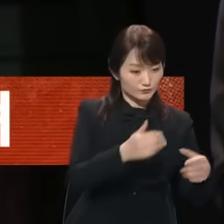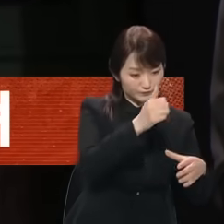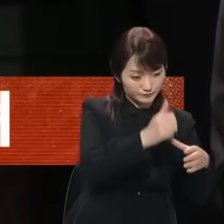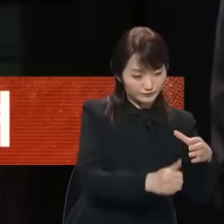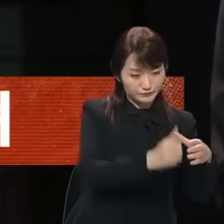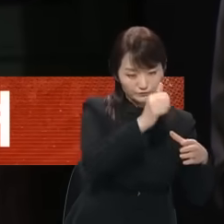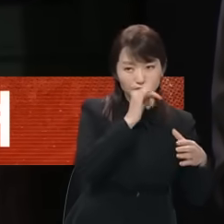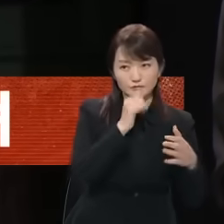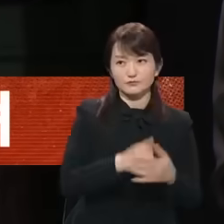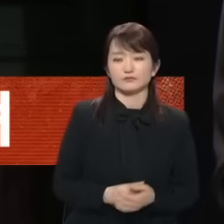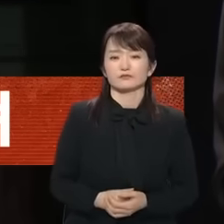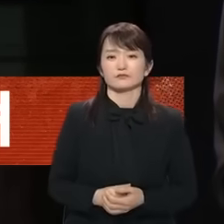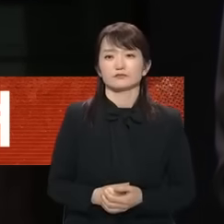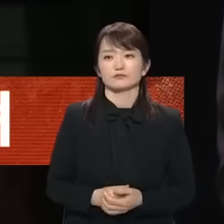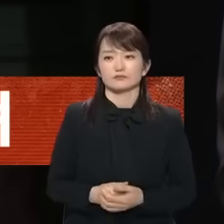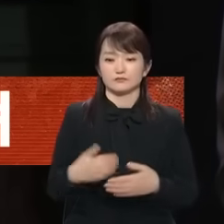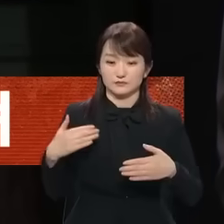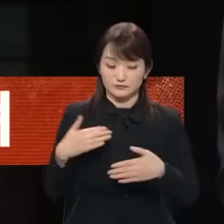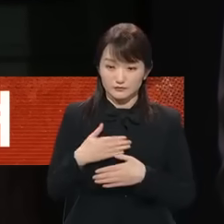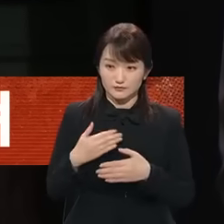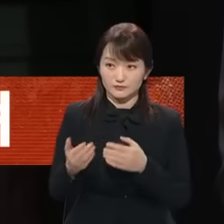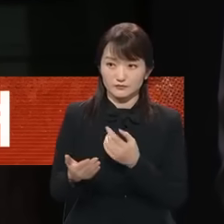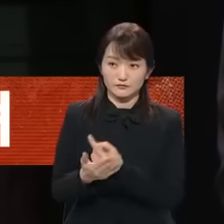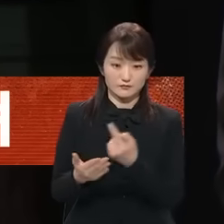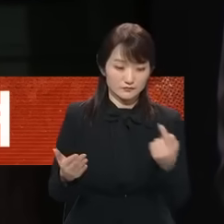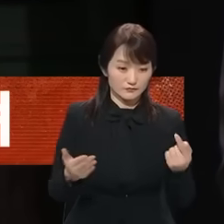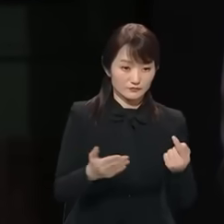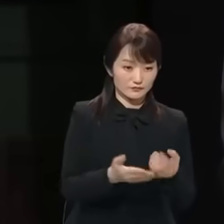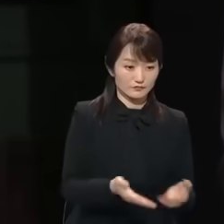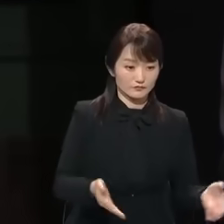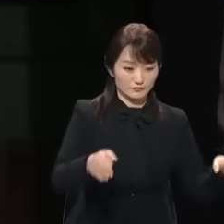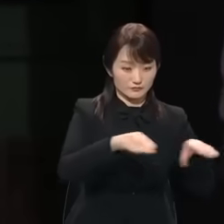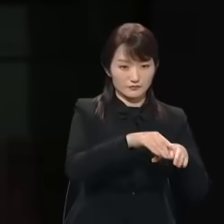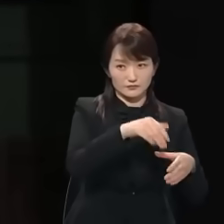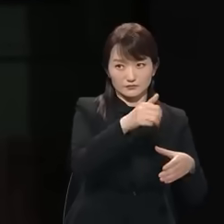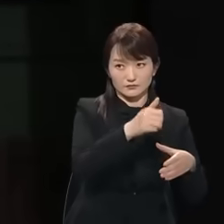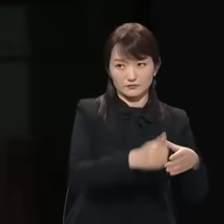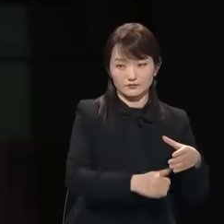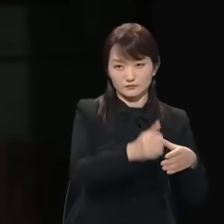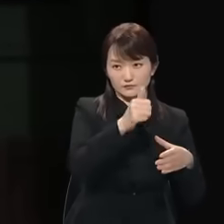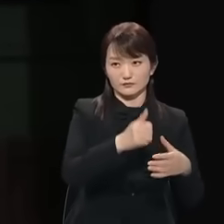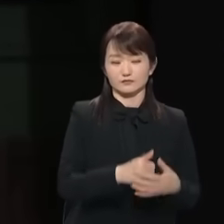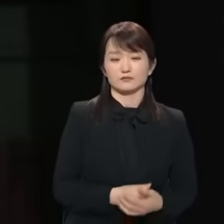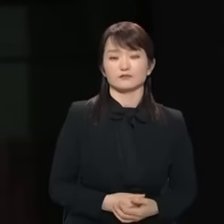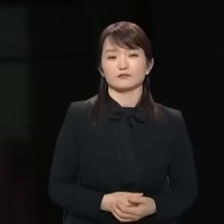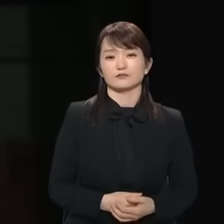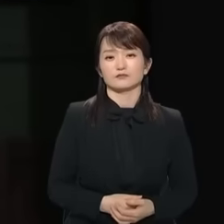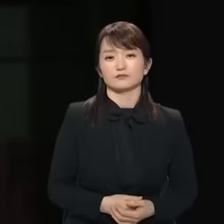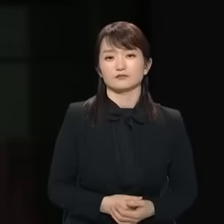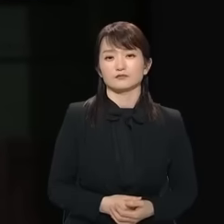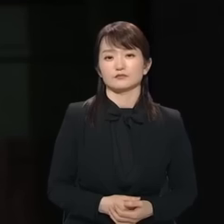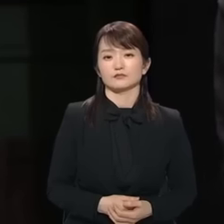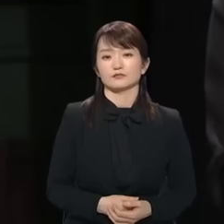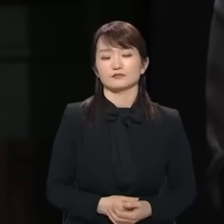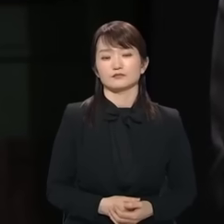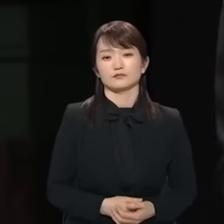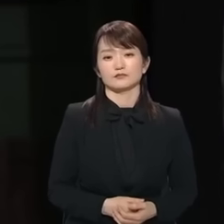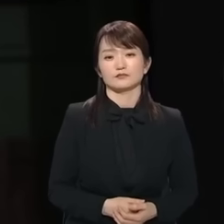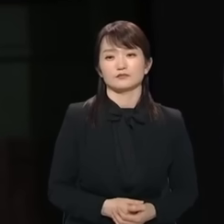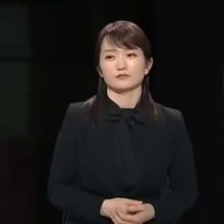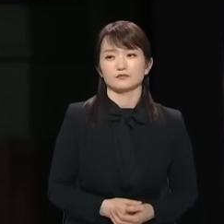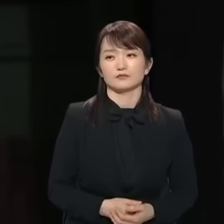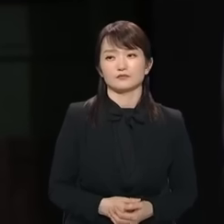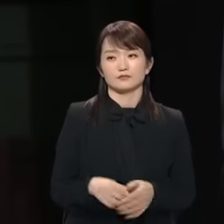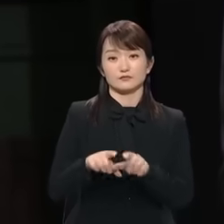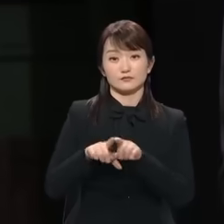와서 다 미리 샤워하고 탕 들어갔다 나와서 그 자리에서 때미는게 국룰 아닌가요 최근에 달라졌나 봐요 하셨습니다 하지만 김태웅 님은요